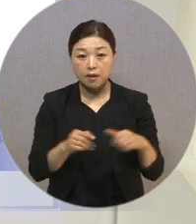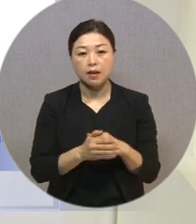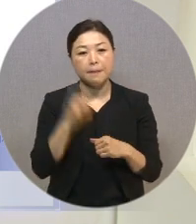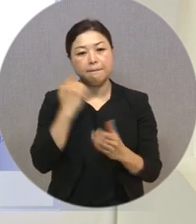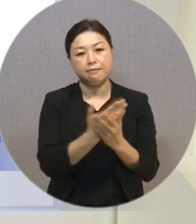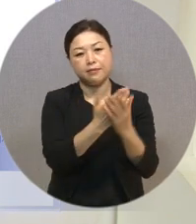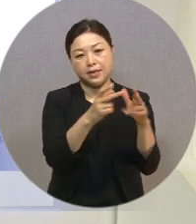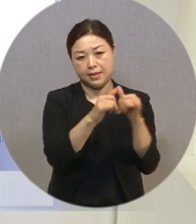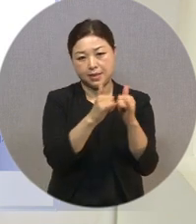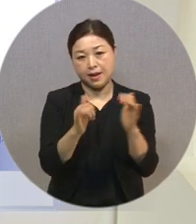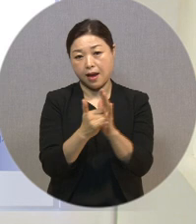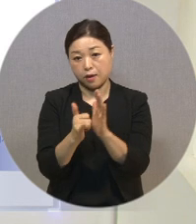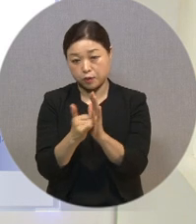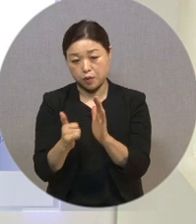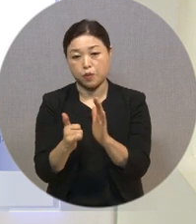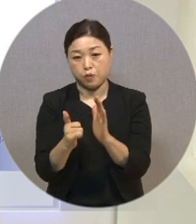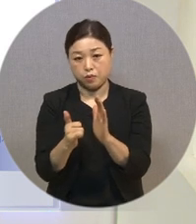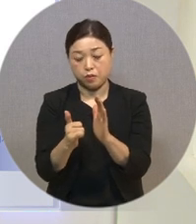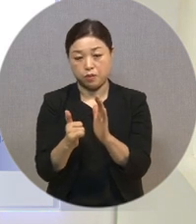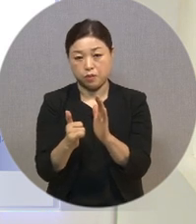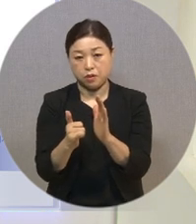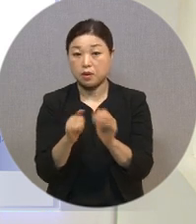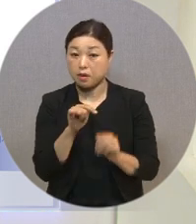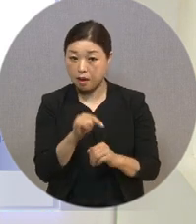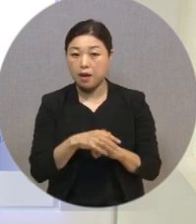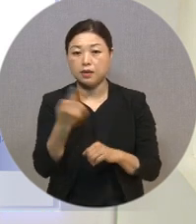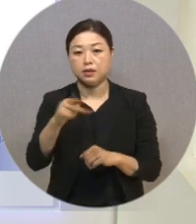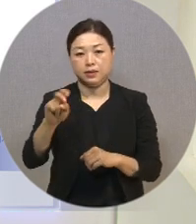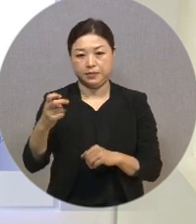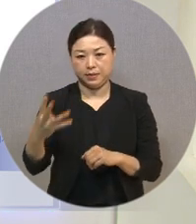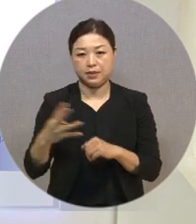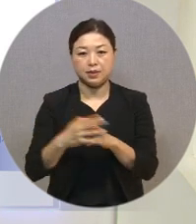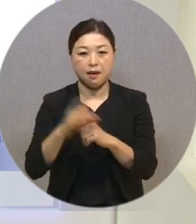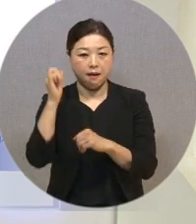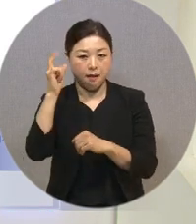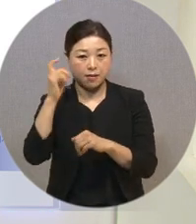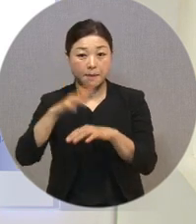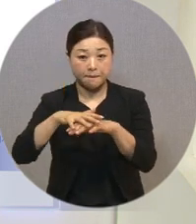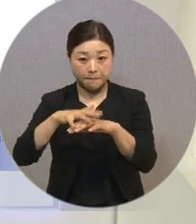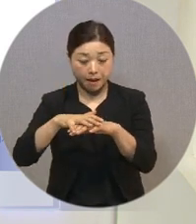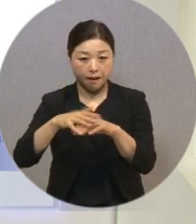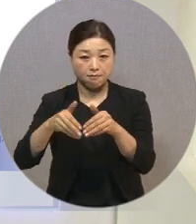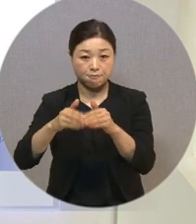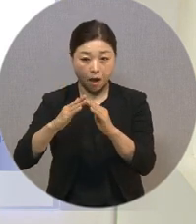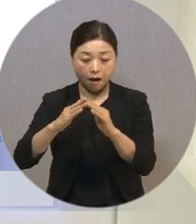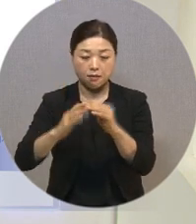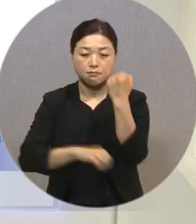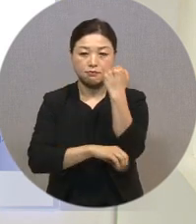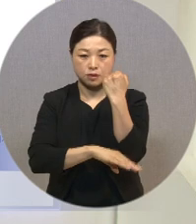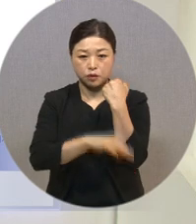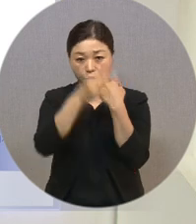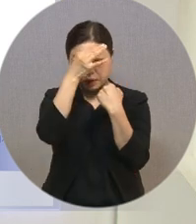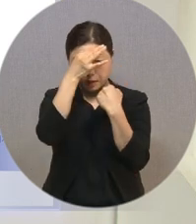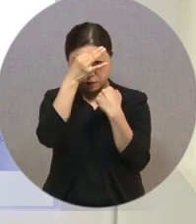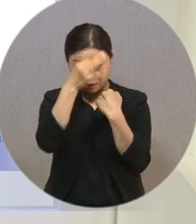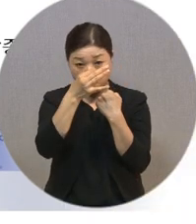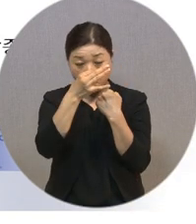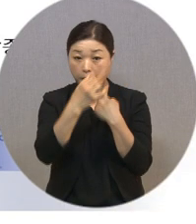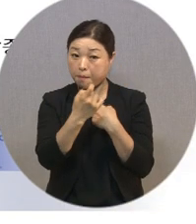발달장애인과 가족을 대상으로 2024년 스마트팜 창업 기초 기술교육 참여자를